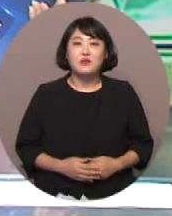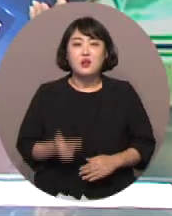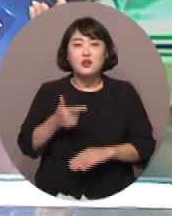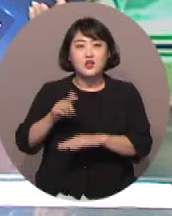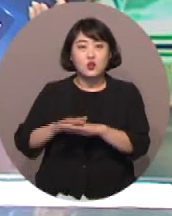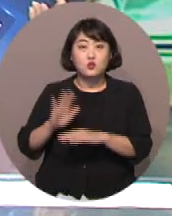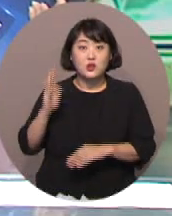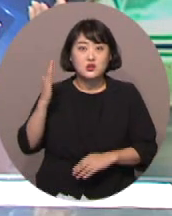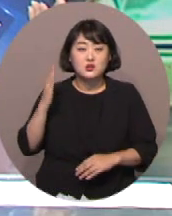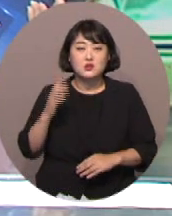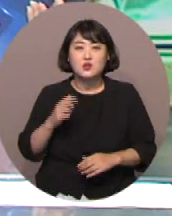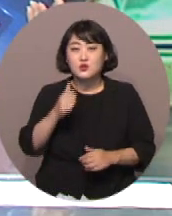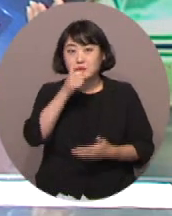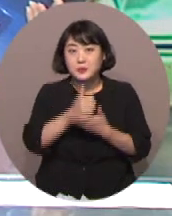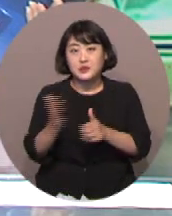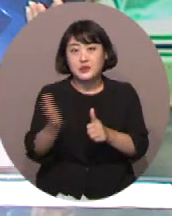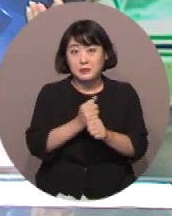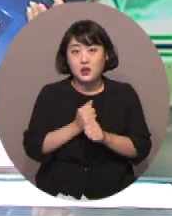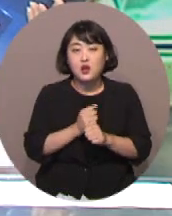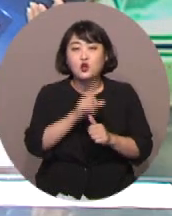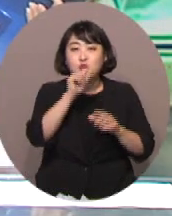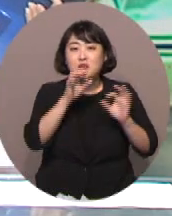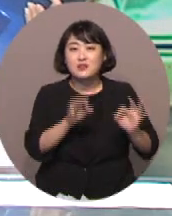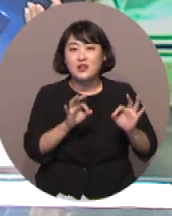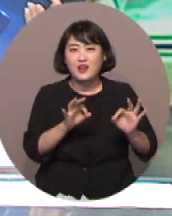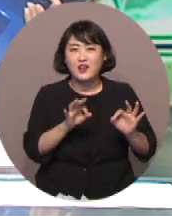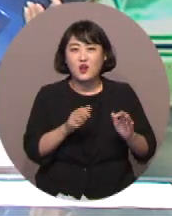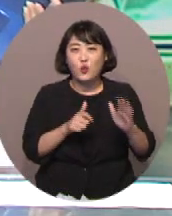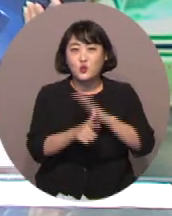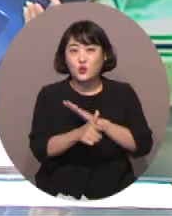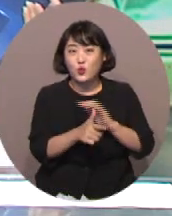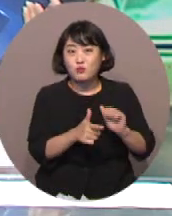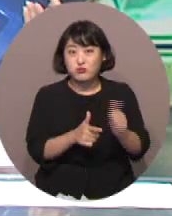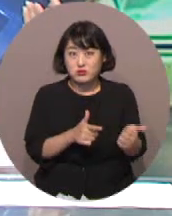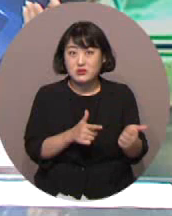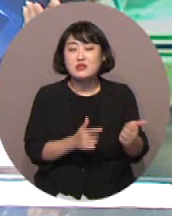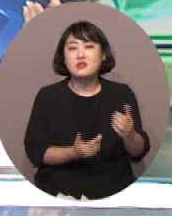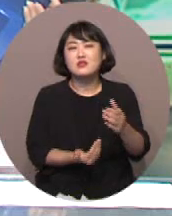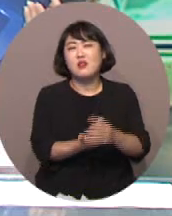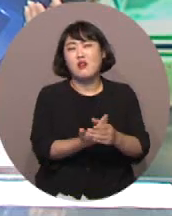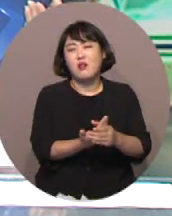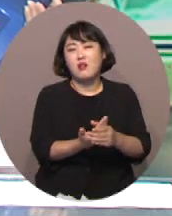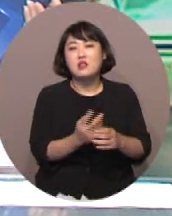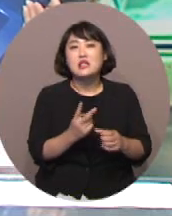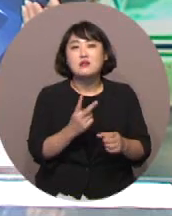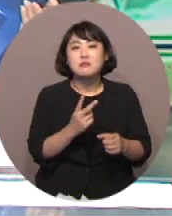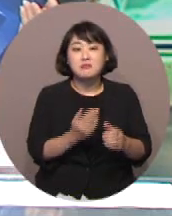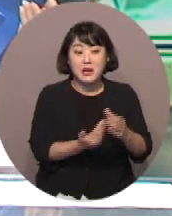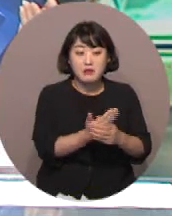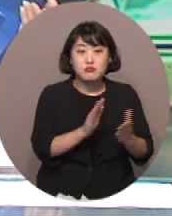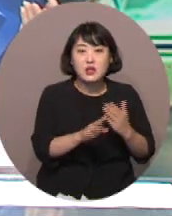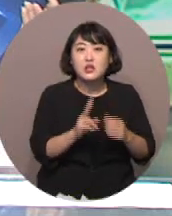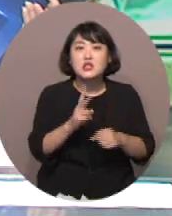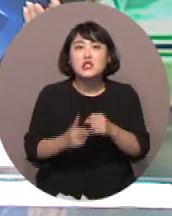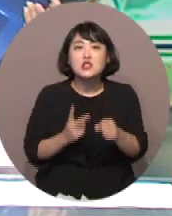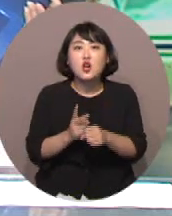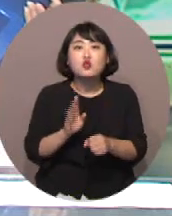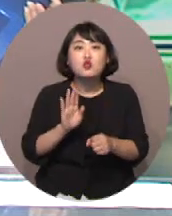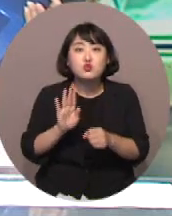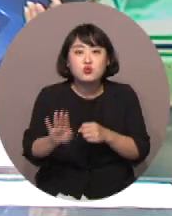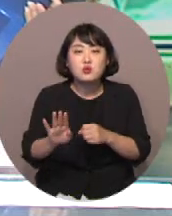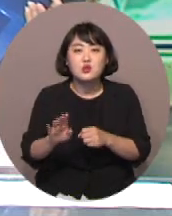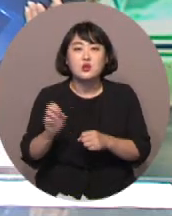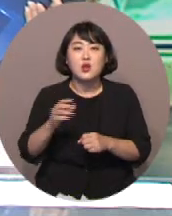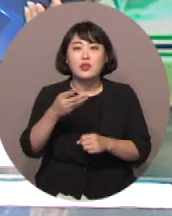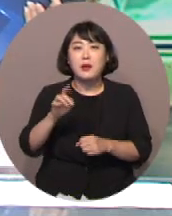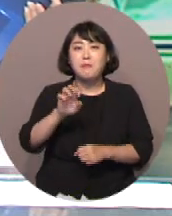대전에서 최근 범인이 붙잡힌 국민은행 권총 강도 살인 사건이 발생하고 2년 뒤 태평동에서 현금 수송